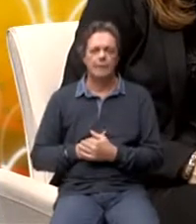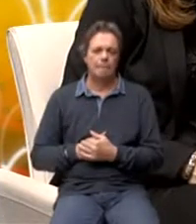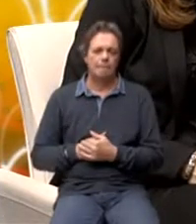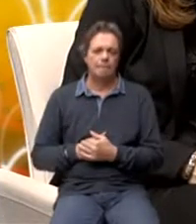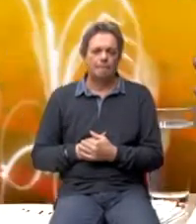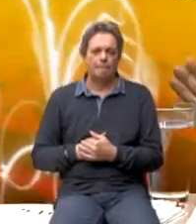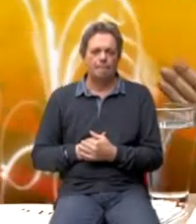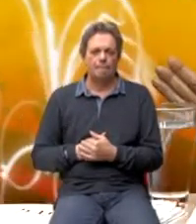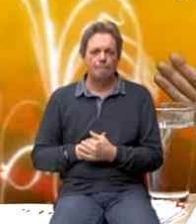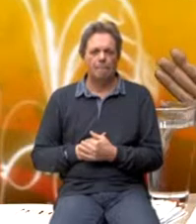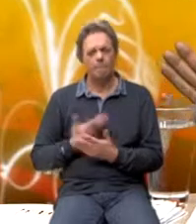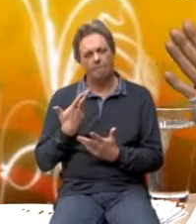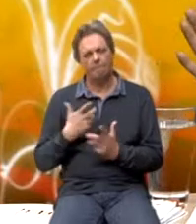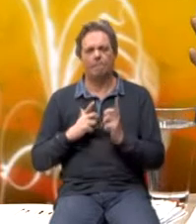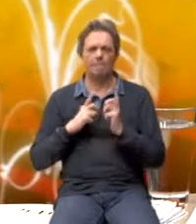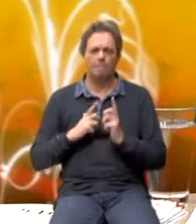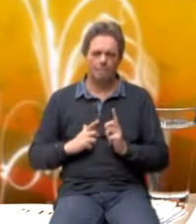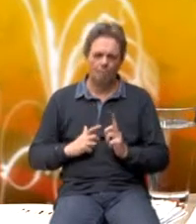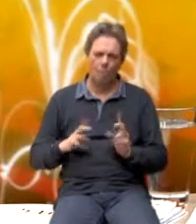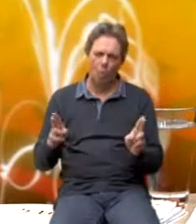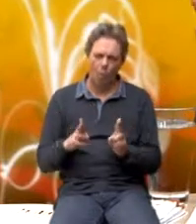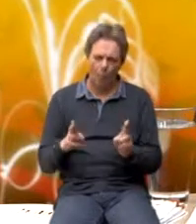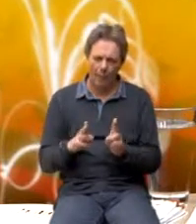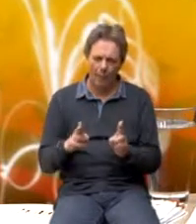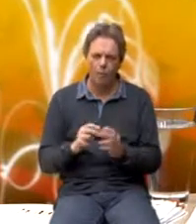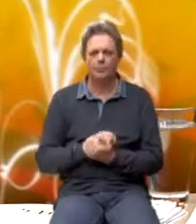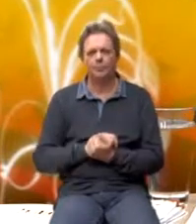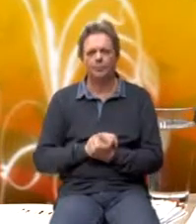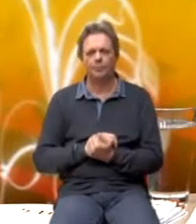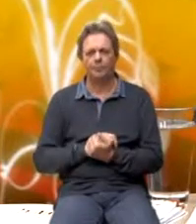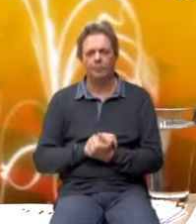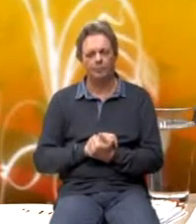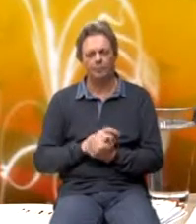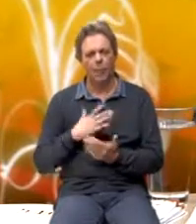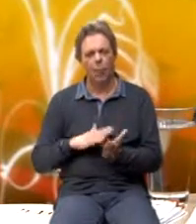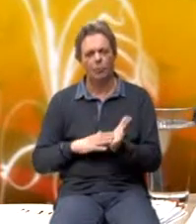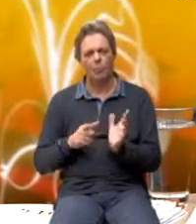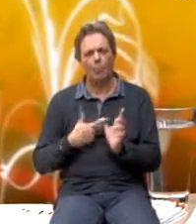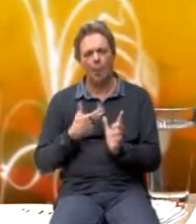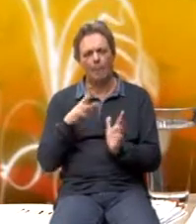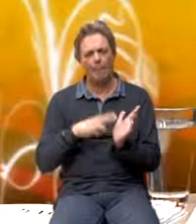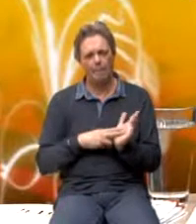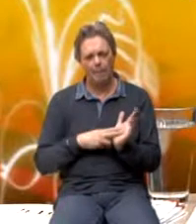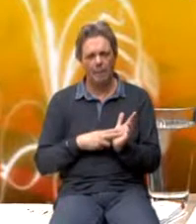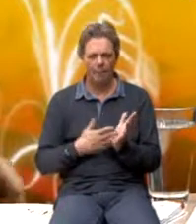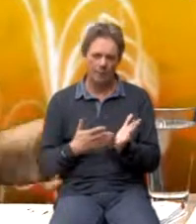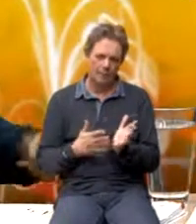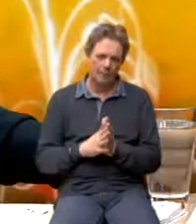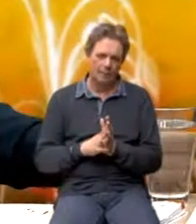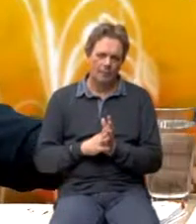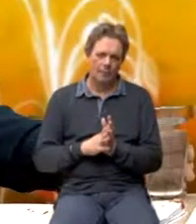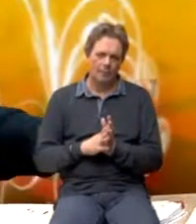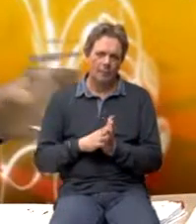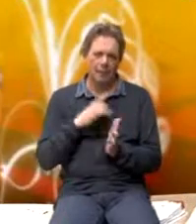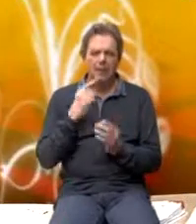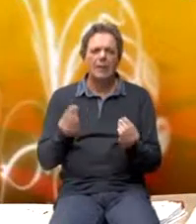Jel? Znači, umjerenost. Pa da. Evo, gospođa Musulin će reći našim gledateljima nešto da, da